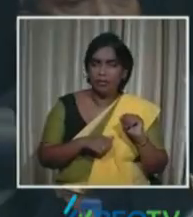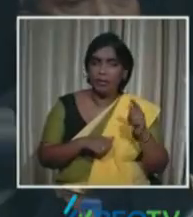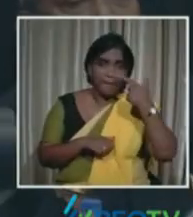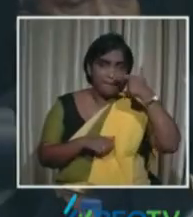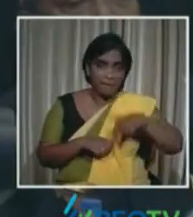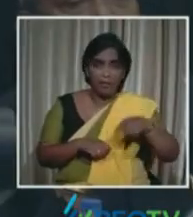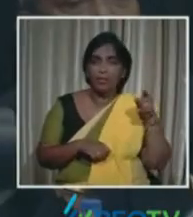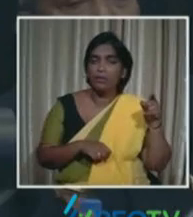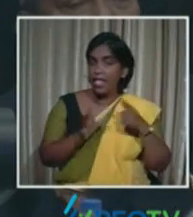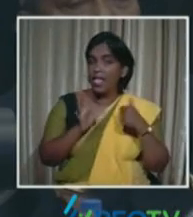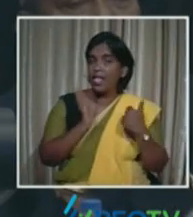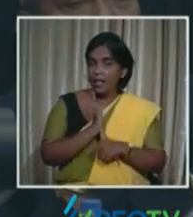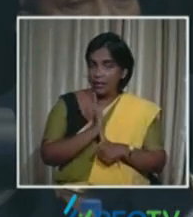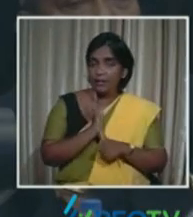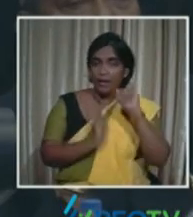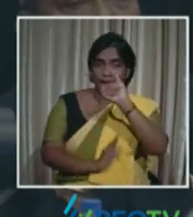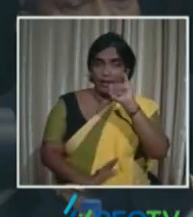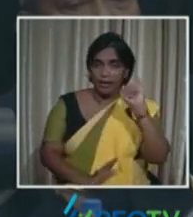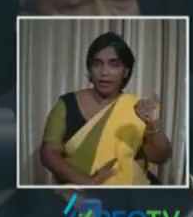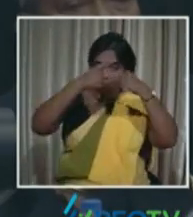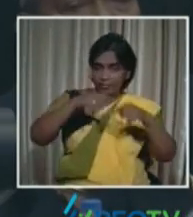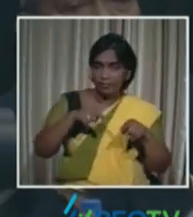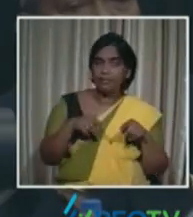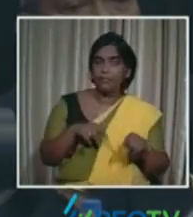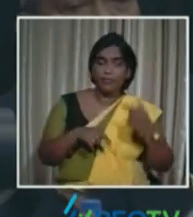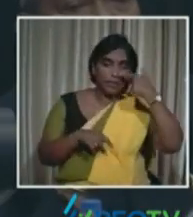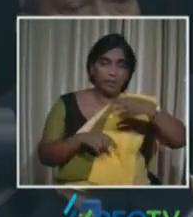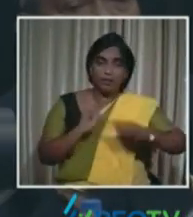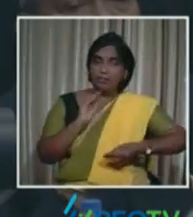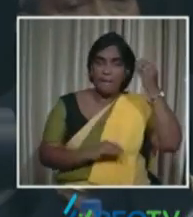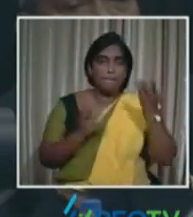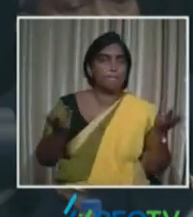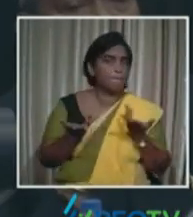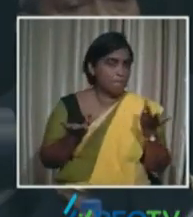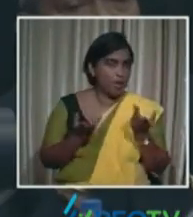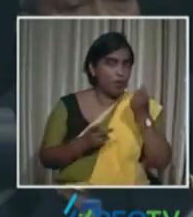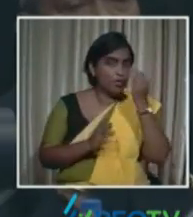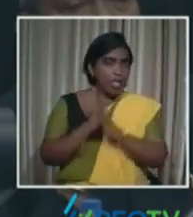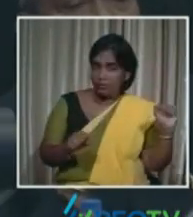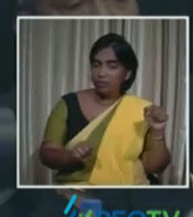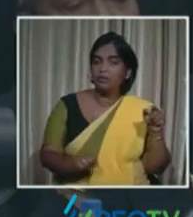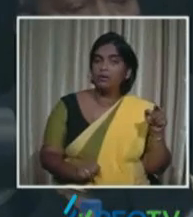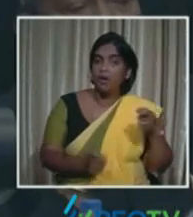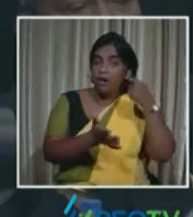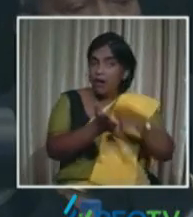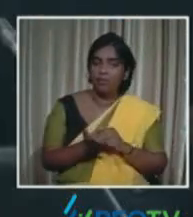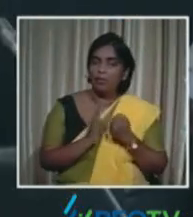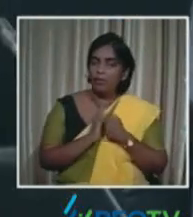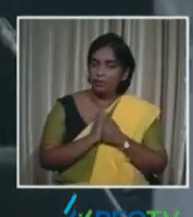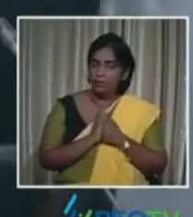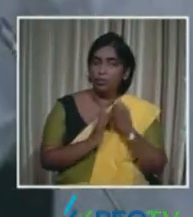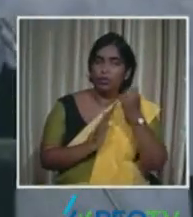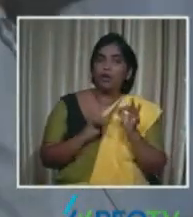පෙට්‍රෝලියම් කෝපරේෂන් ඇක්ට් එකේ 66 වෙනි වගන්තියට අනුව තෙල් මිල වැඩි කරන්න බැහැ මුදල් ඇමතුමාගේ අවසරය නැතුව